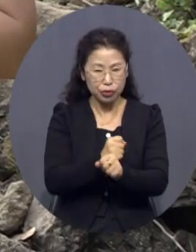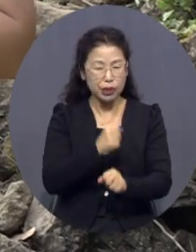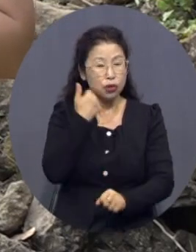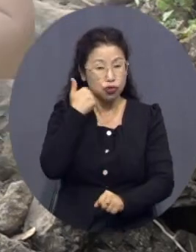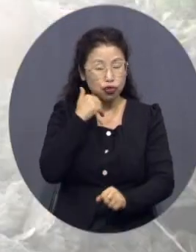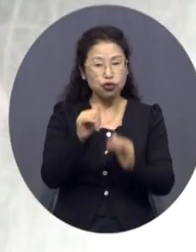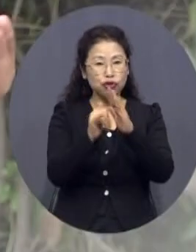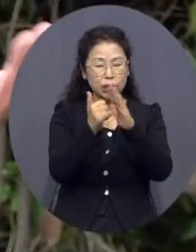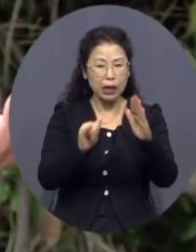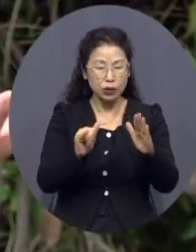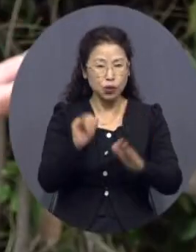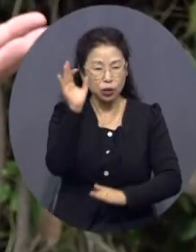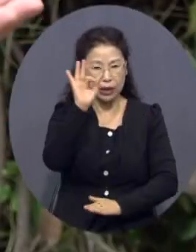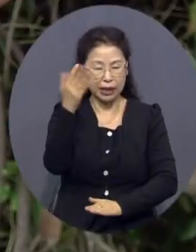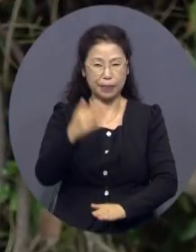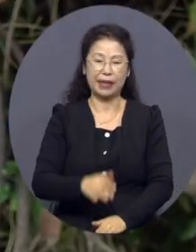됩니다.